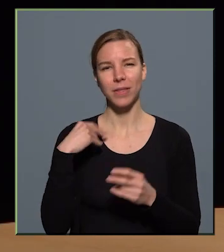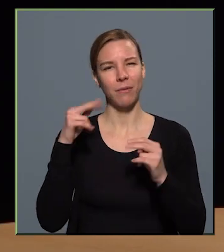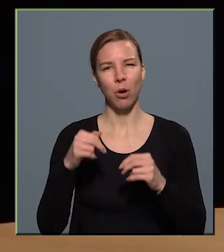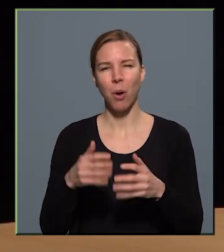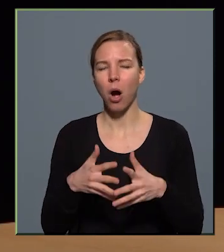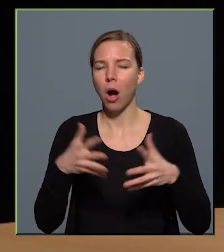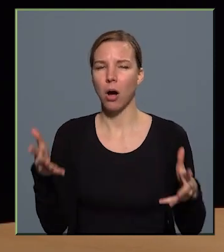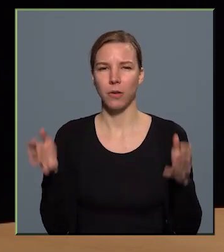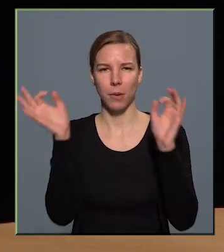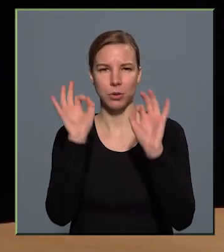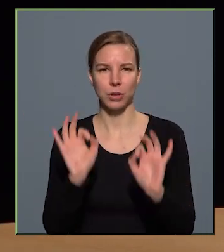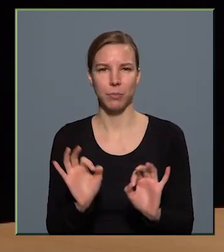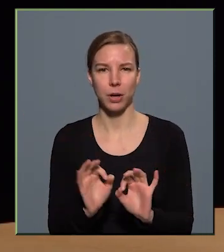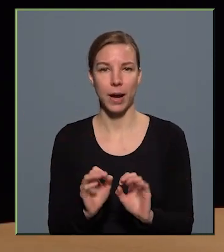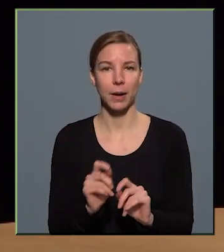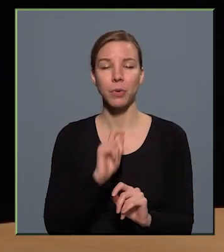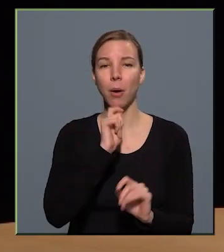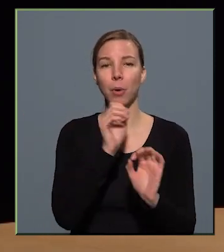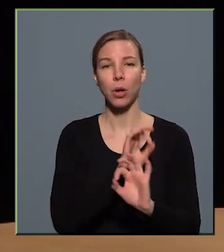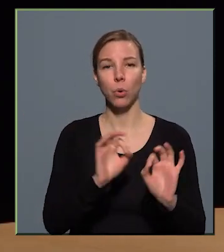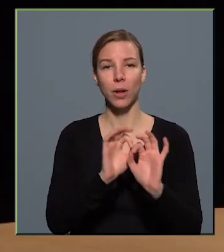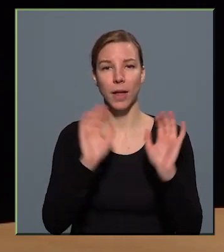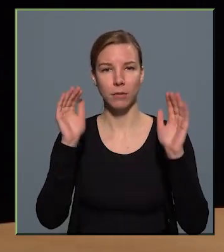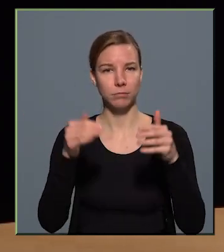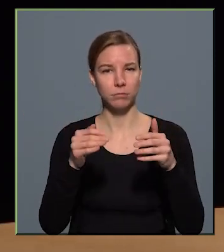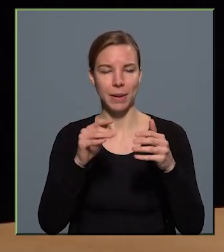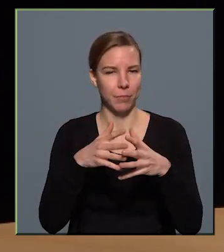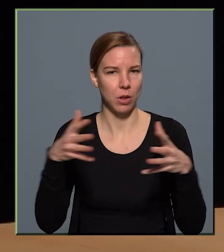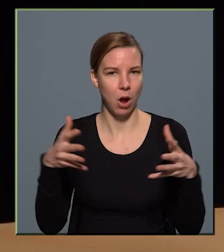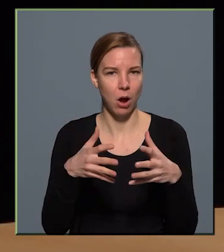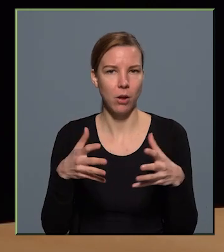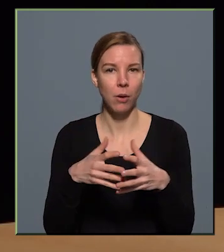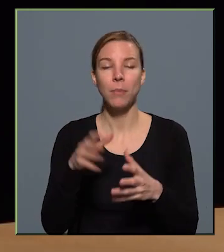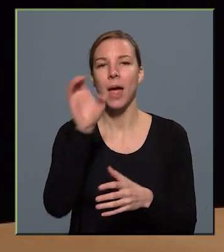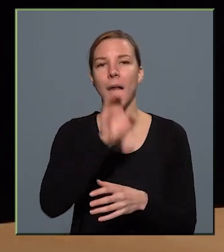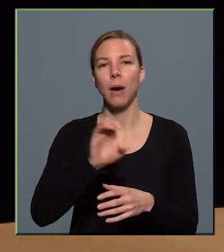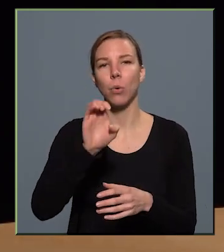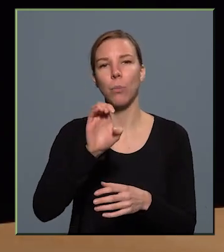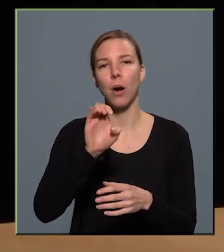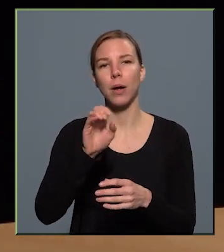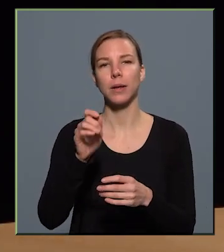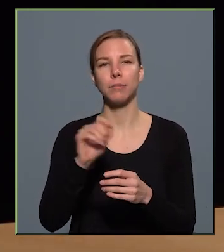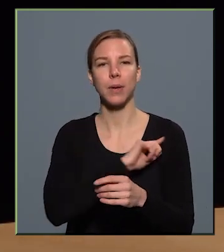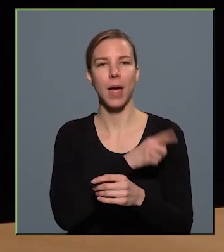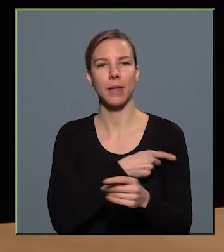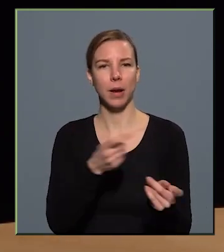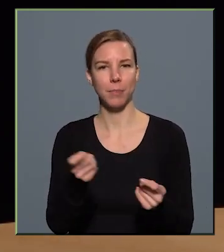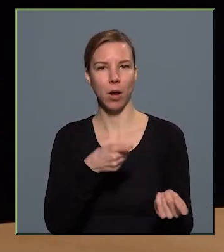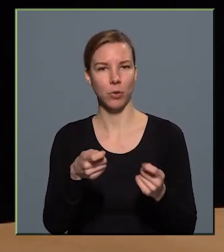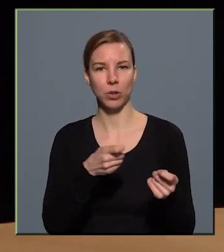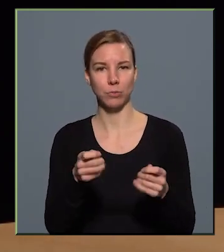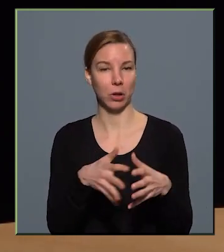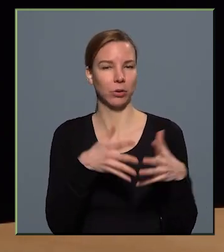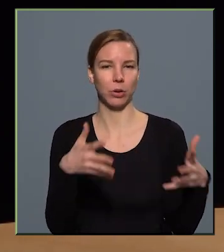csak Magyarországot nézzük, ami nem egy nagy ország, abban az értelemben, hogy az európai energiapiacon is vannak sok, mert egyszerűen fizikai